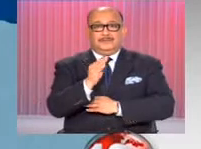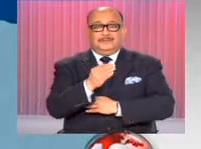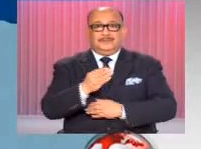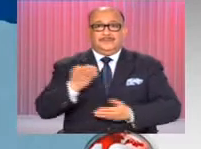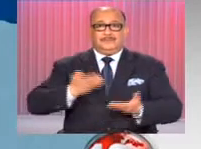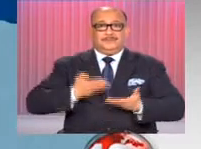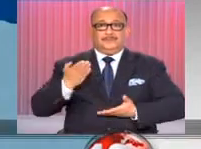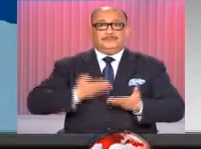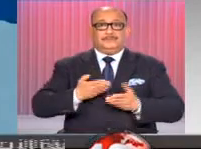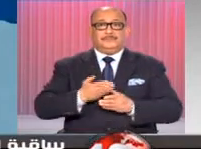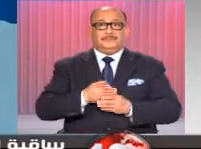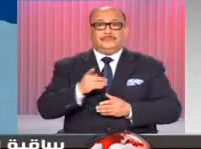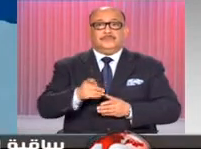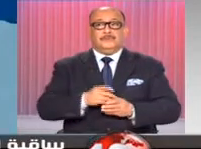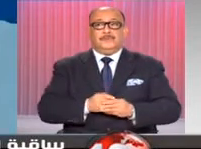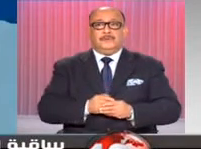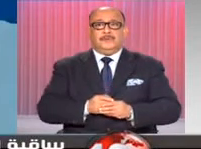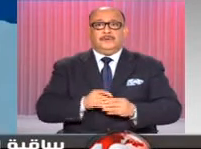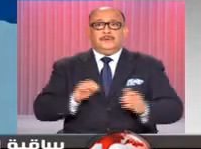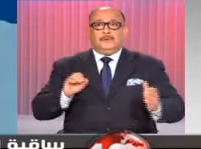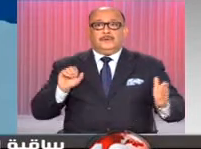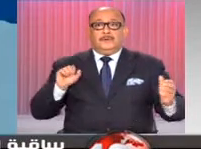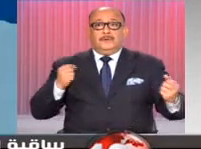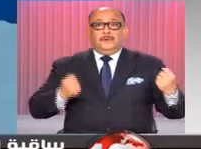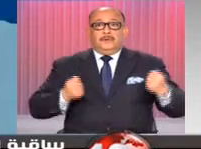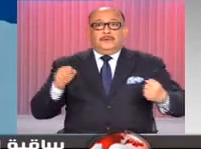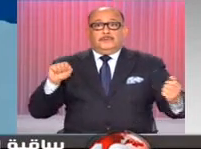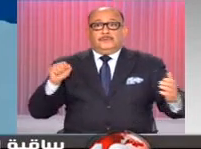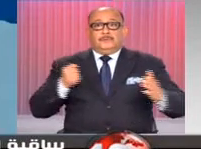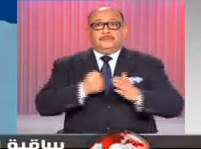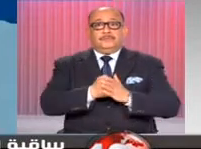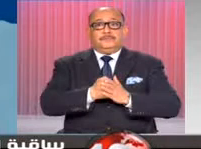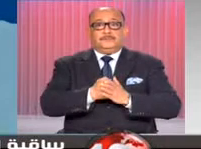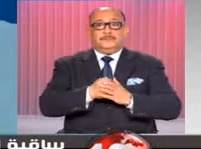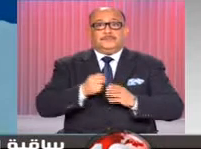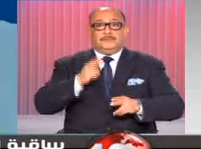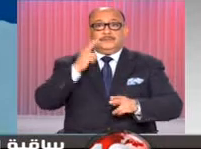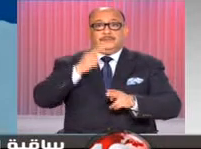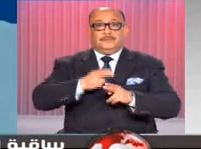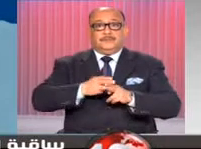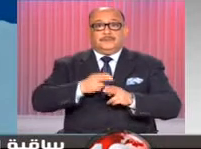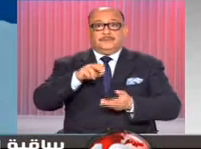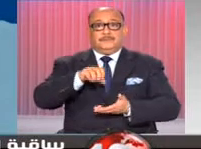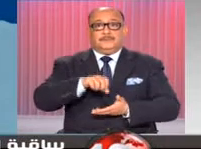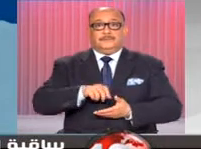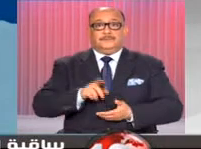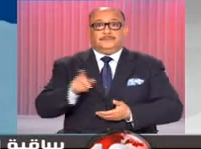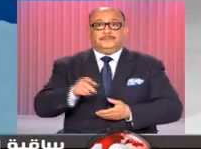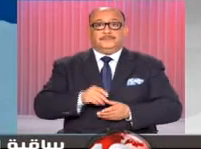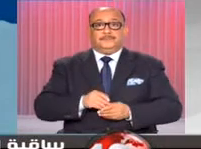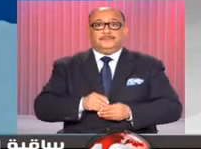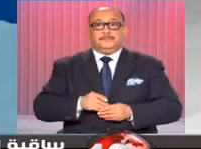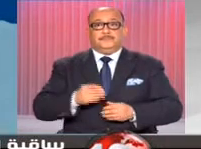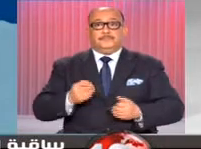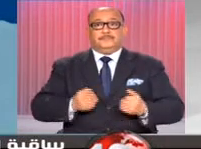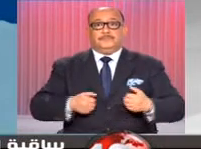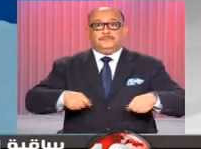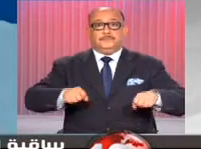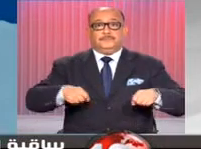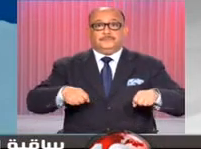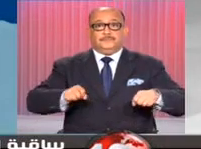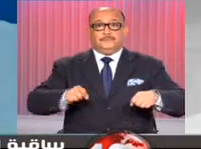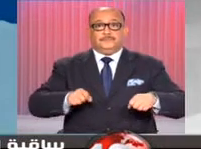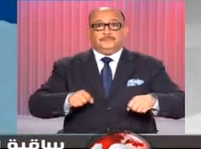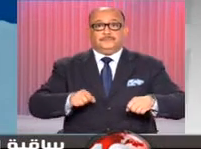طريق تونس على مستوى معتمدية ساقية الزيت عندما كانوا يمتطون دراجة نارية. وقد صرح معتمد